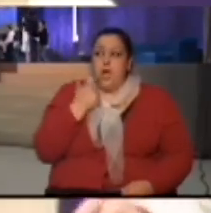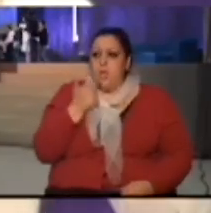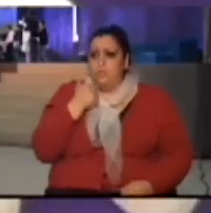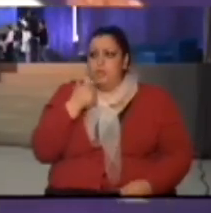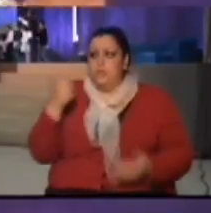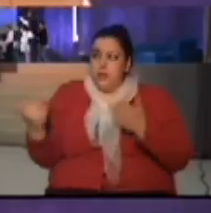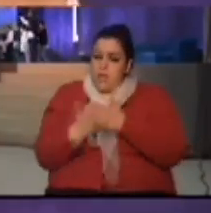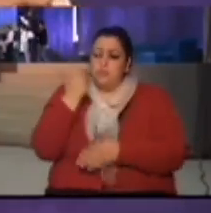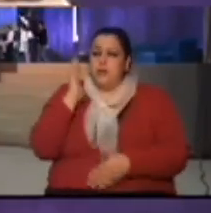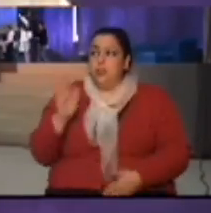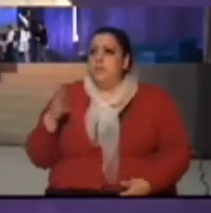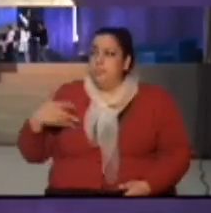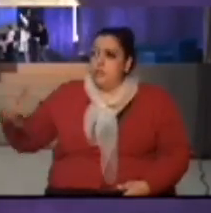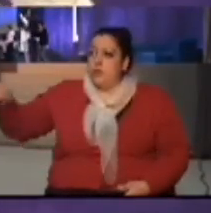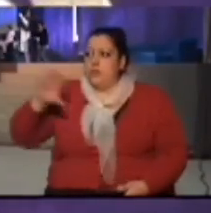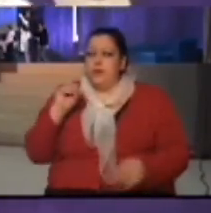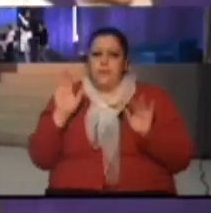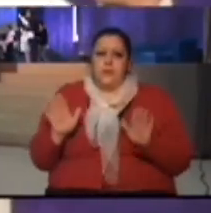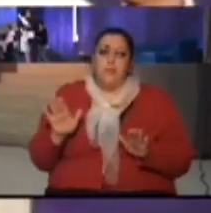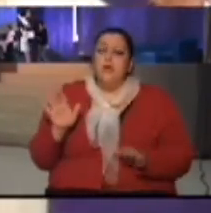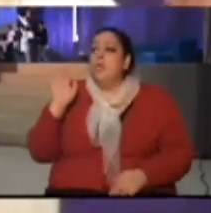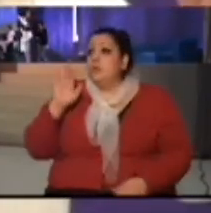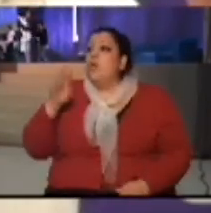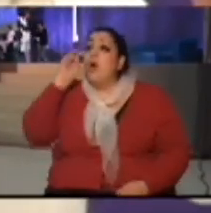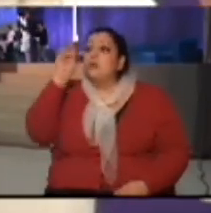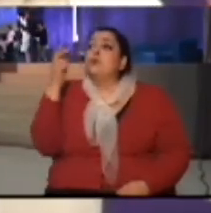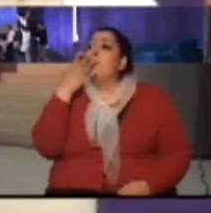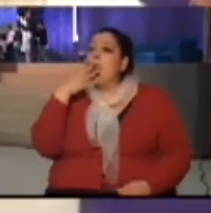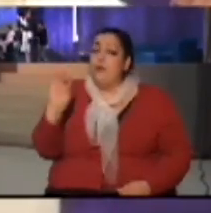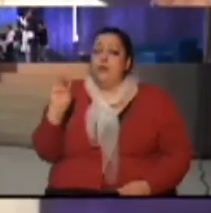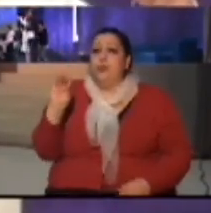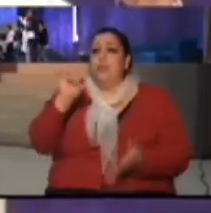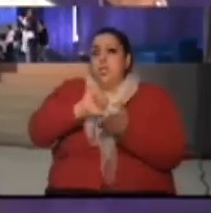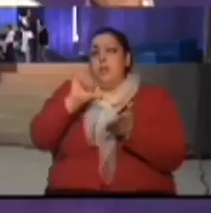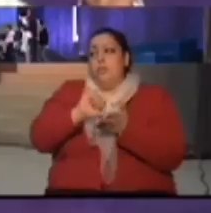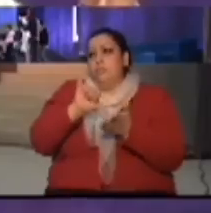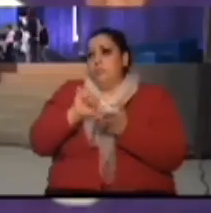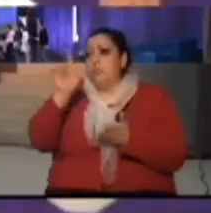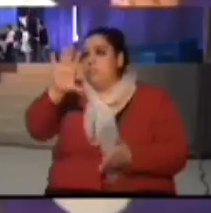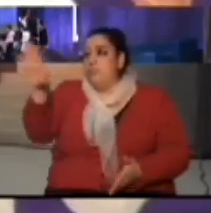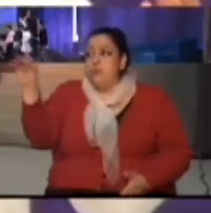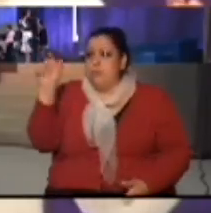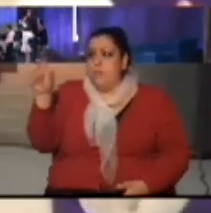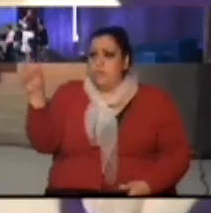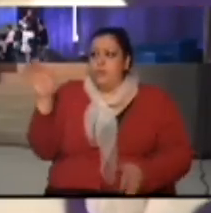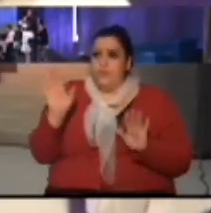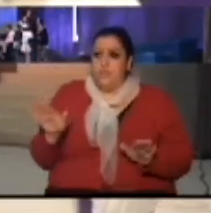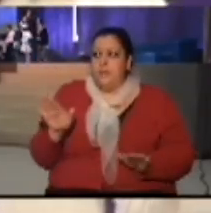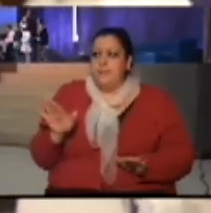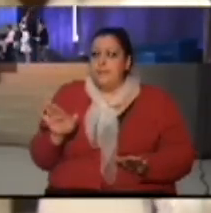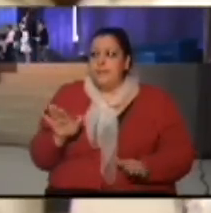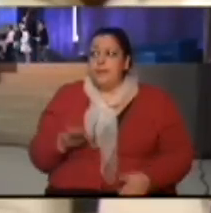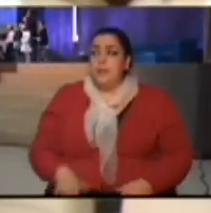վրա, թե որ Աստծո հոգու ներկայությունը գա ամեն մեկի վրա, թե որ քո